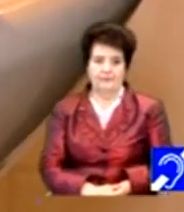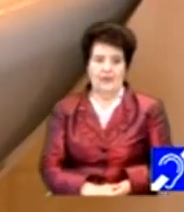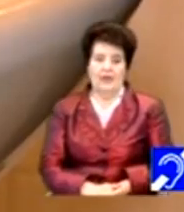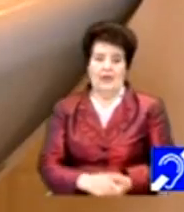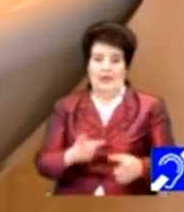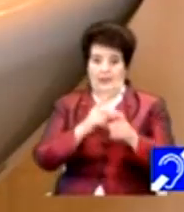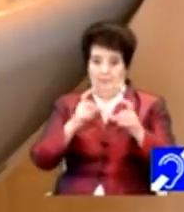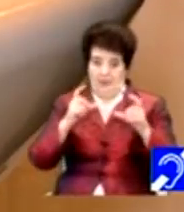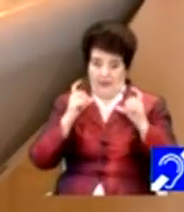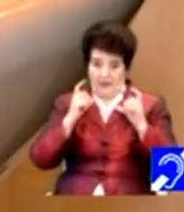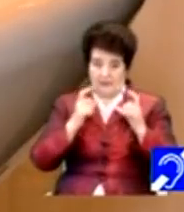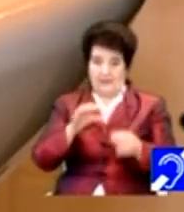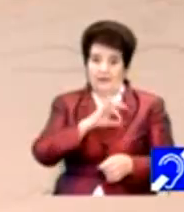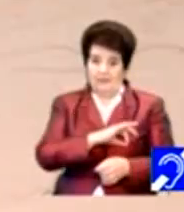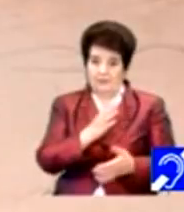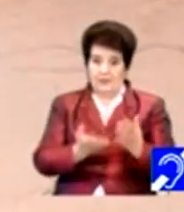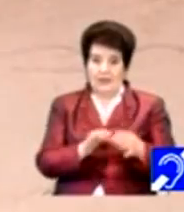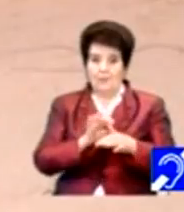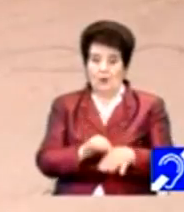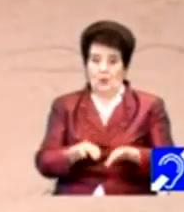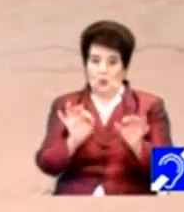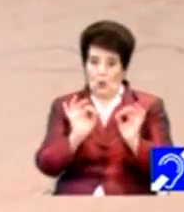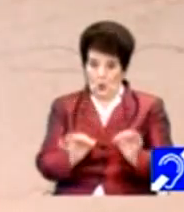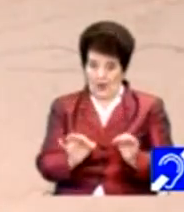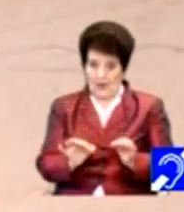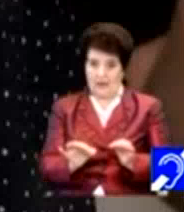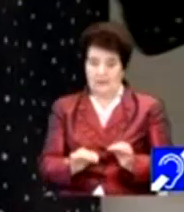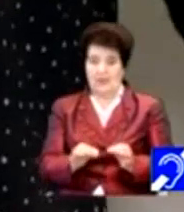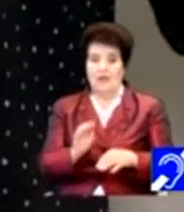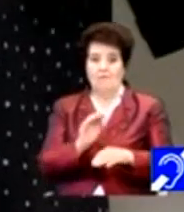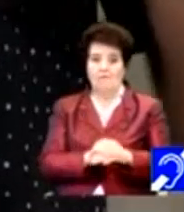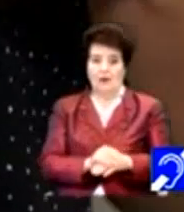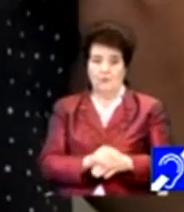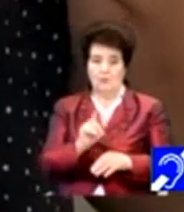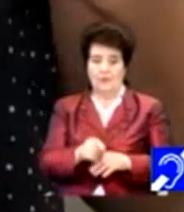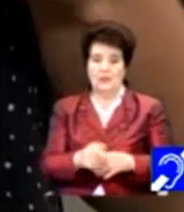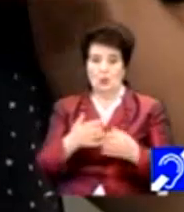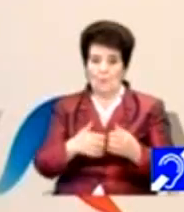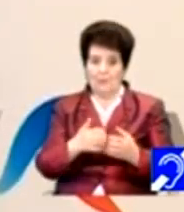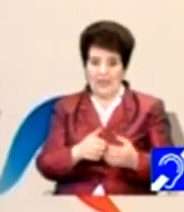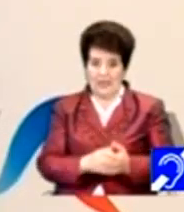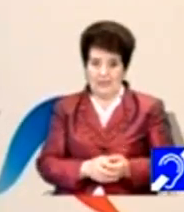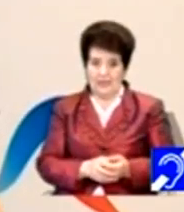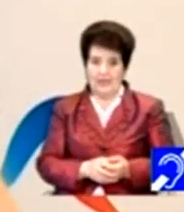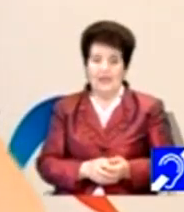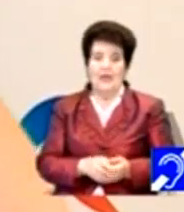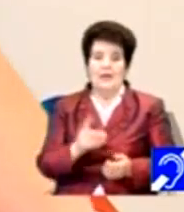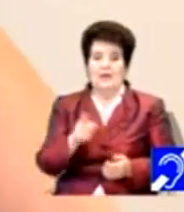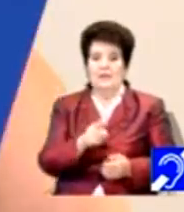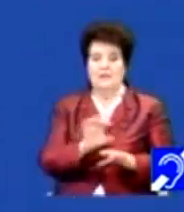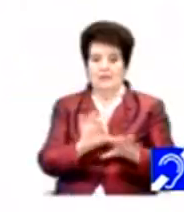Măștile textile pot fi eficiente dacă sunt purtate corect. Tot procesul pas cu pas vi-l arătăm imediat în retrospectiva